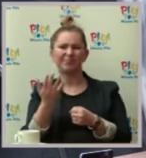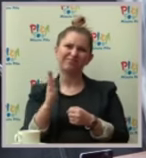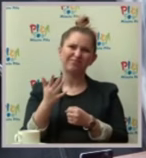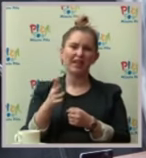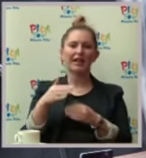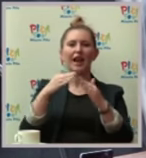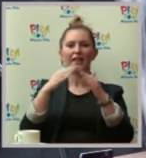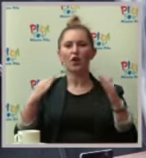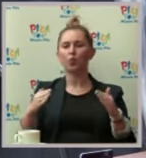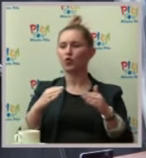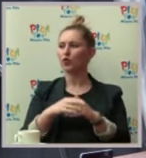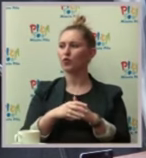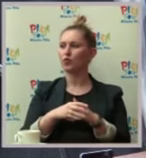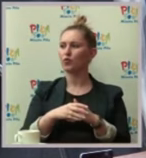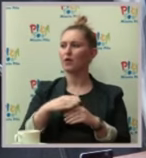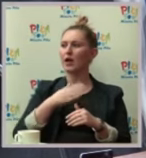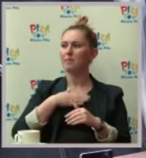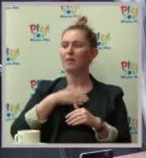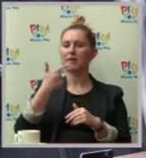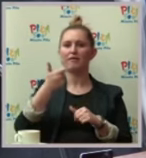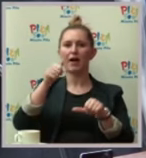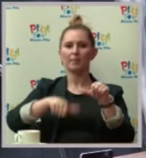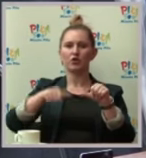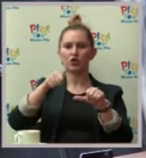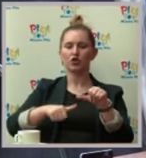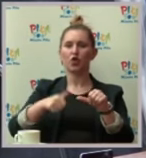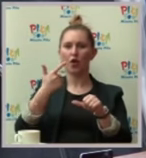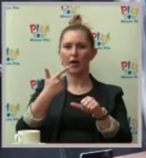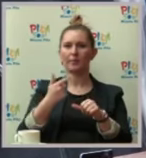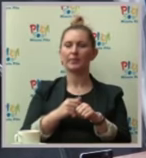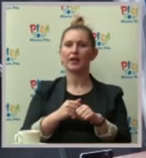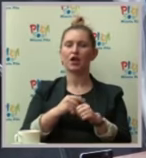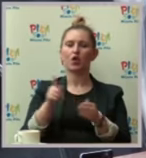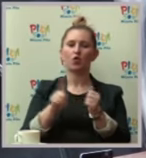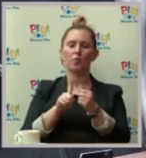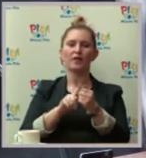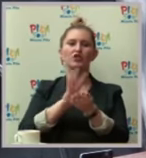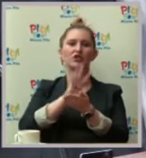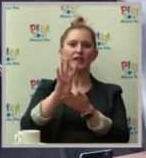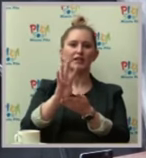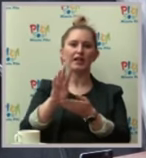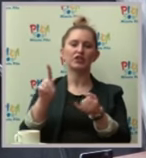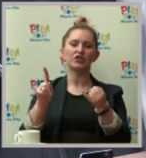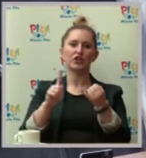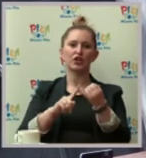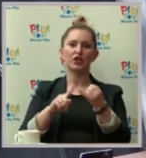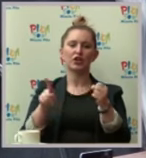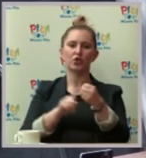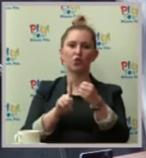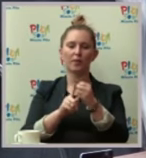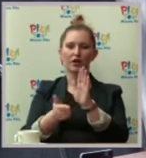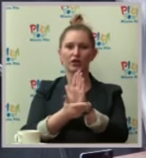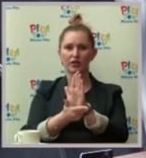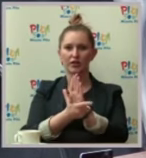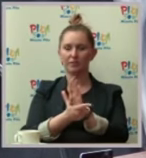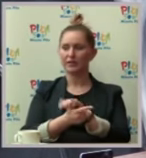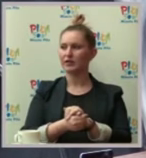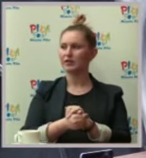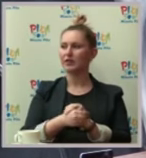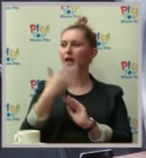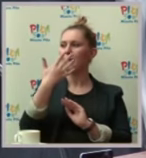państwu przypomnę, że mamy tutaj dwa przedszkola, 14 i 17, a również żłobek numer 1. W związku z tym 5